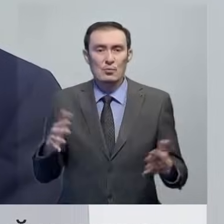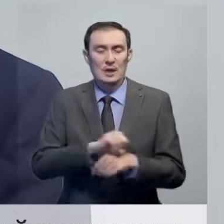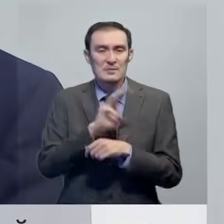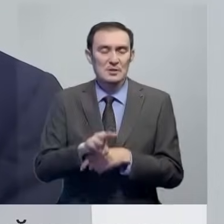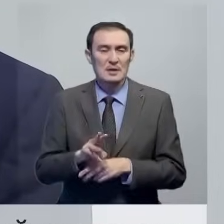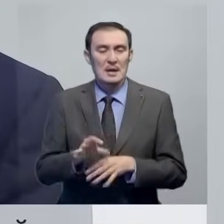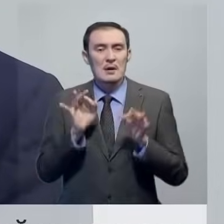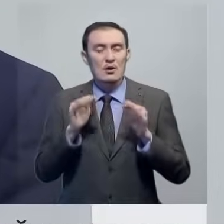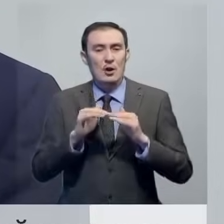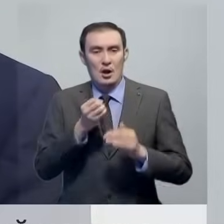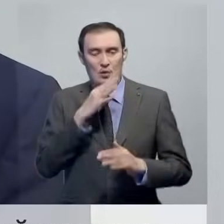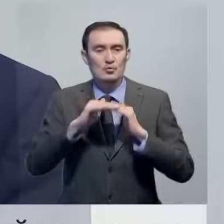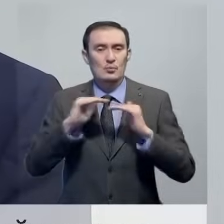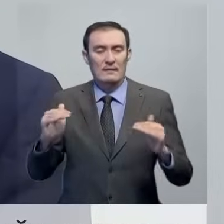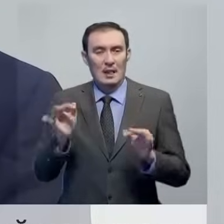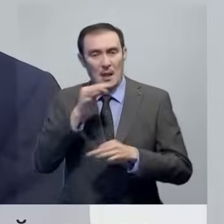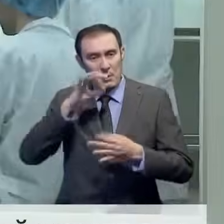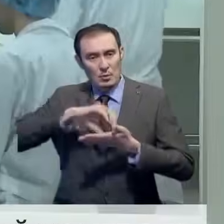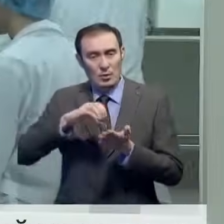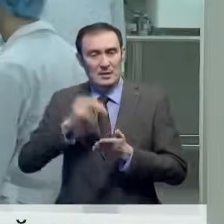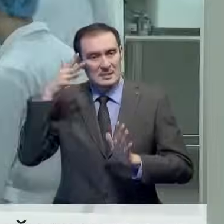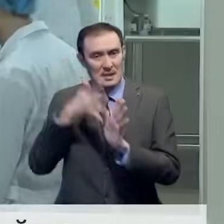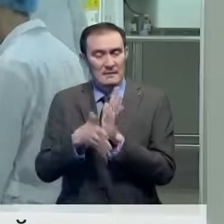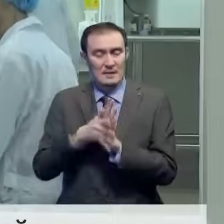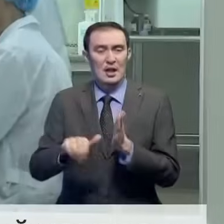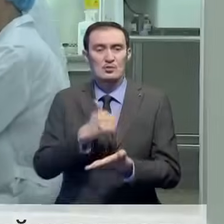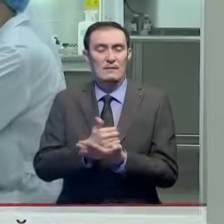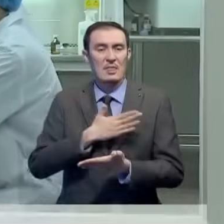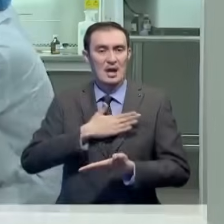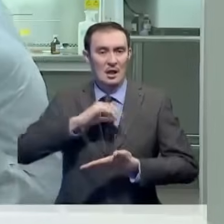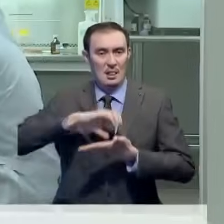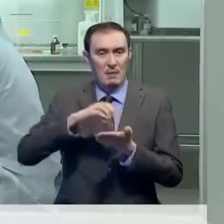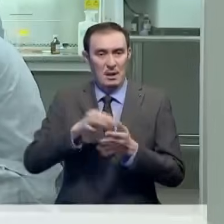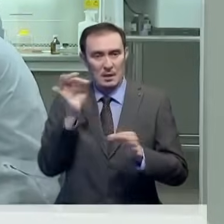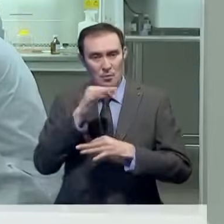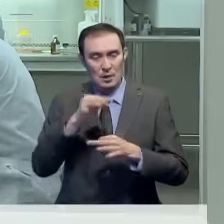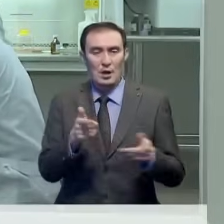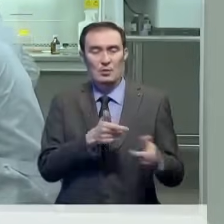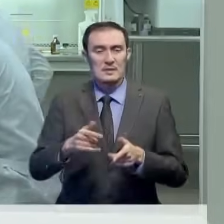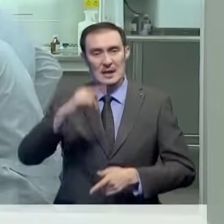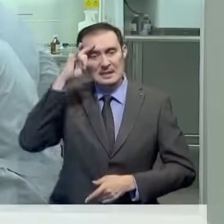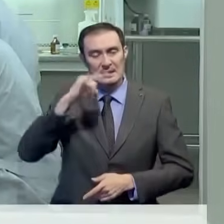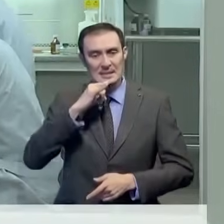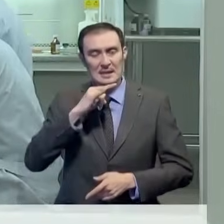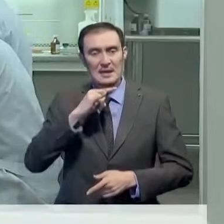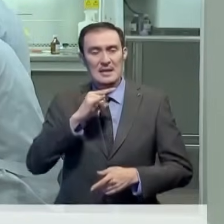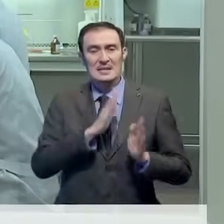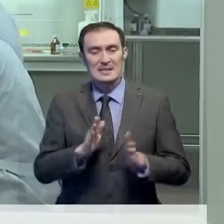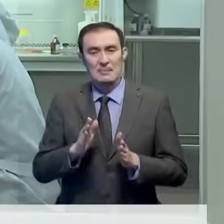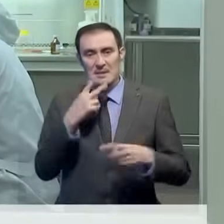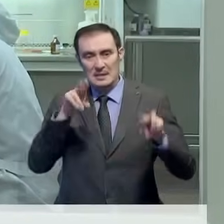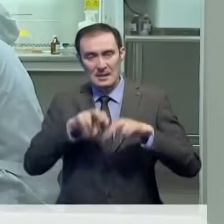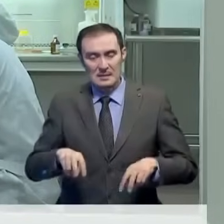обеспечить должный уровень лабораторных исследований. На базе нашей лаборатории разрабатываются отечественные тест-системы,